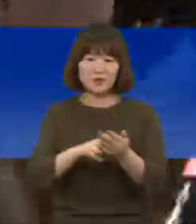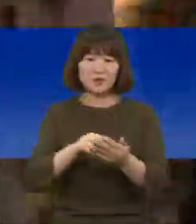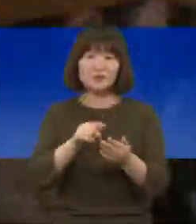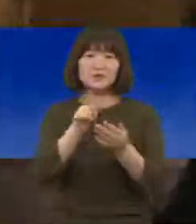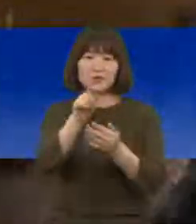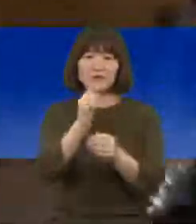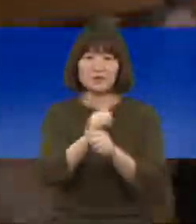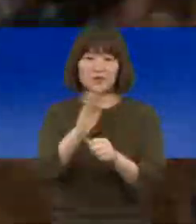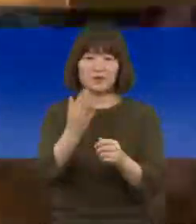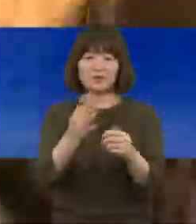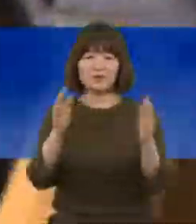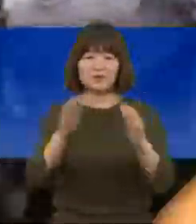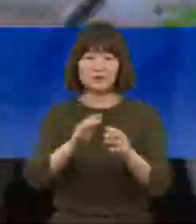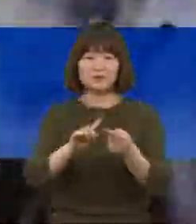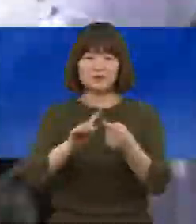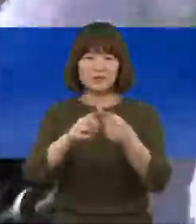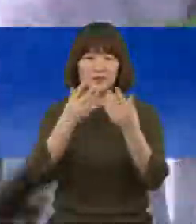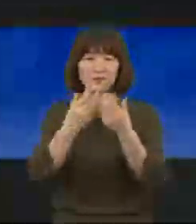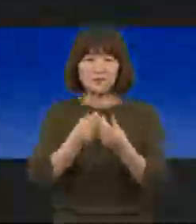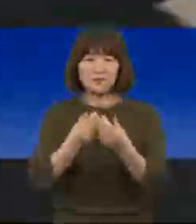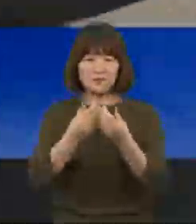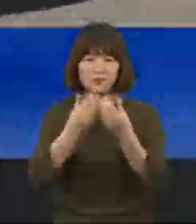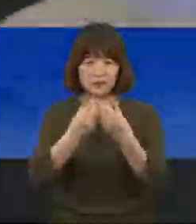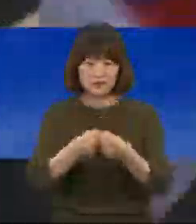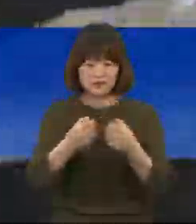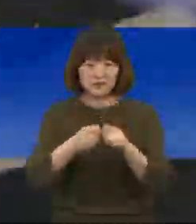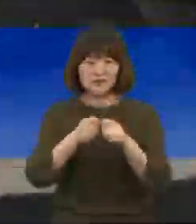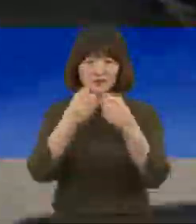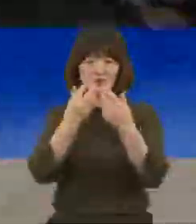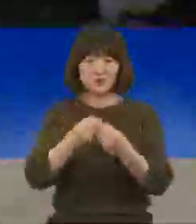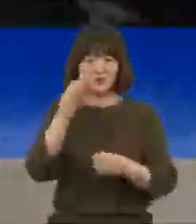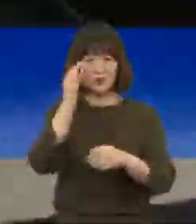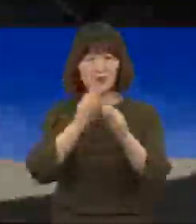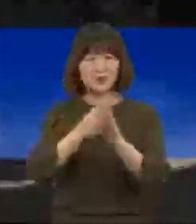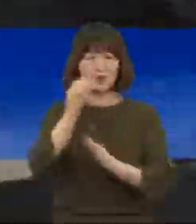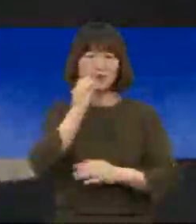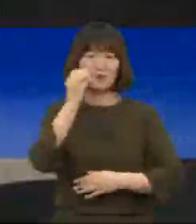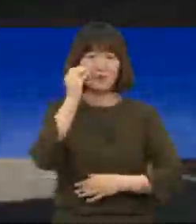접수하시면 됩니다. 모집에 대한 자세한 사항은 포항시 홈페이지를 참고하시기 바랍니다.